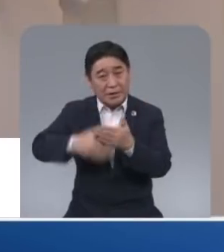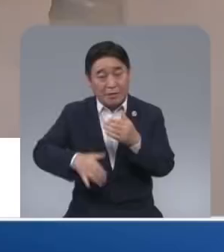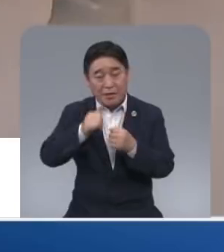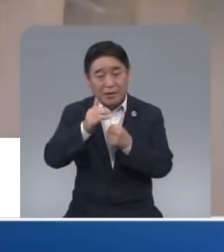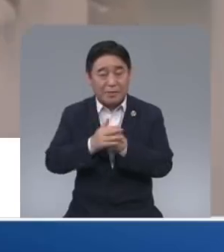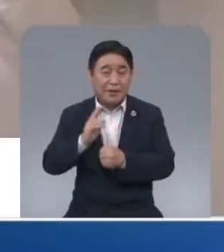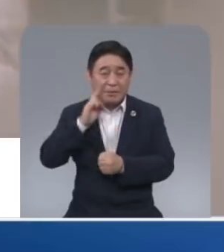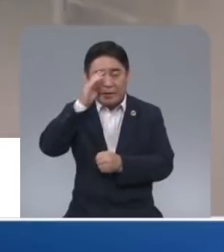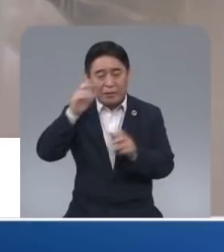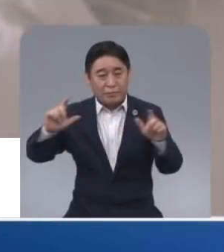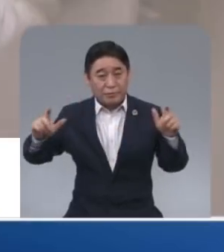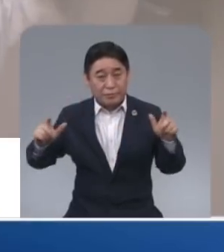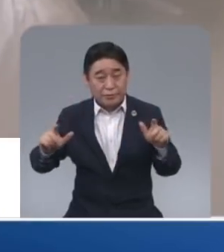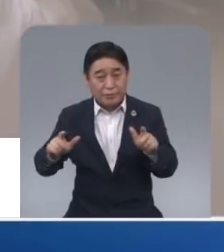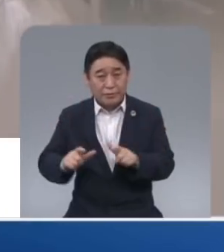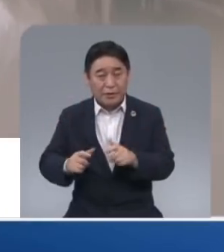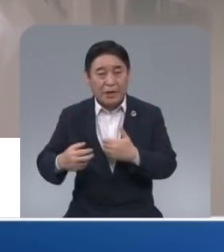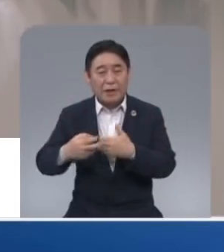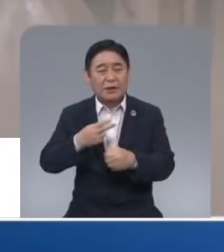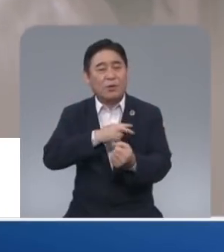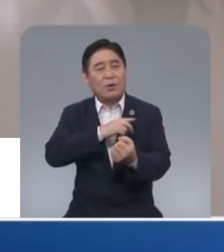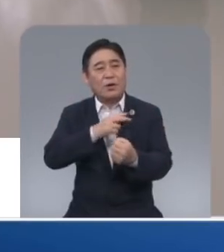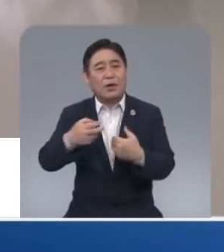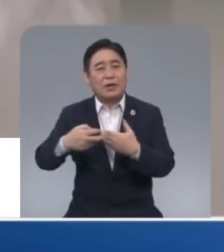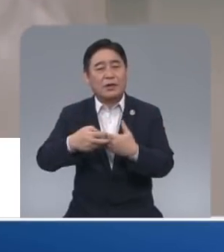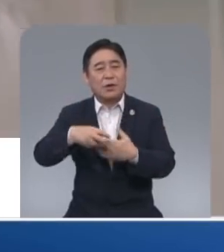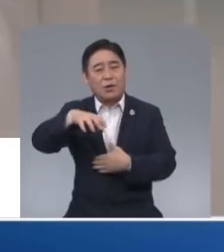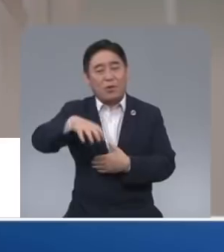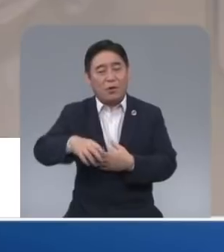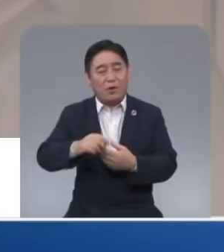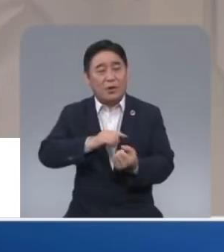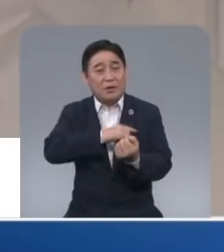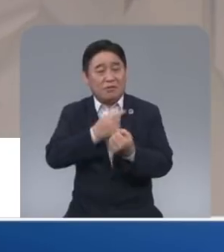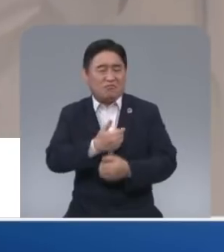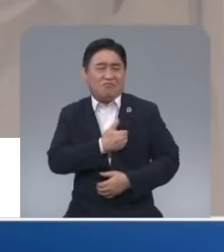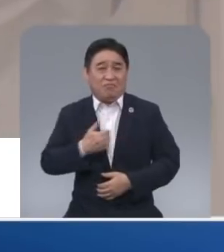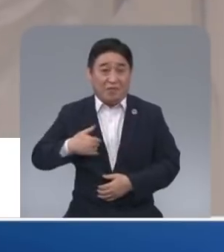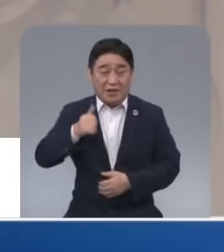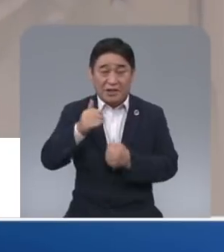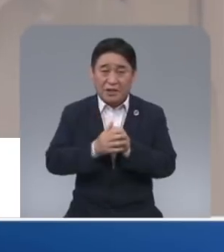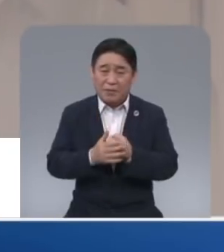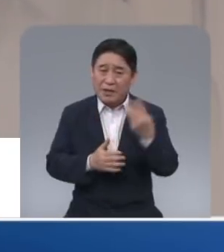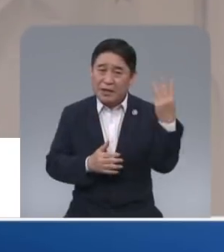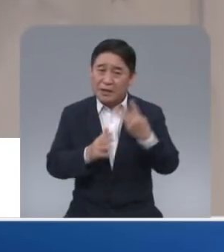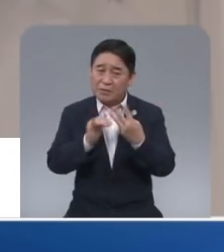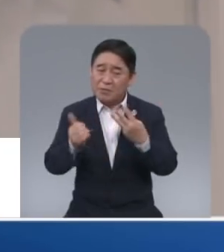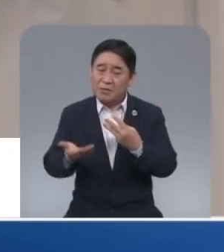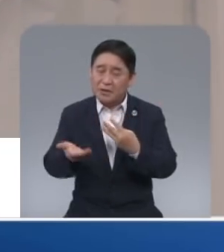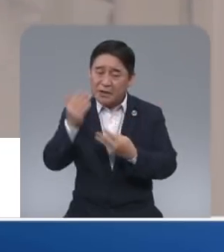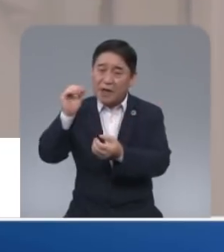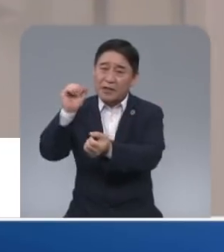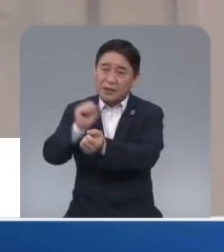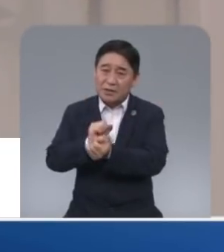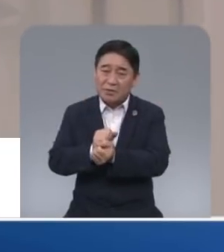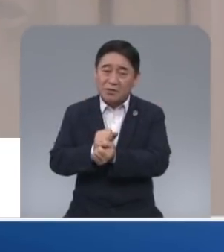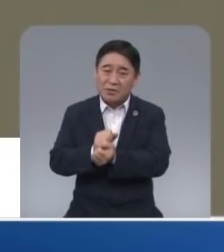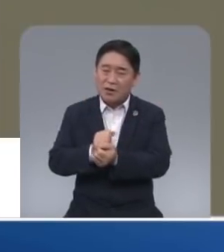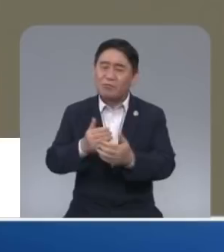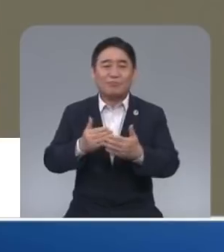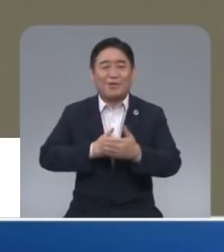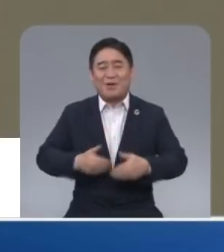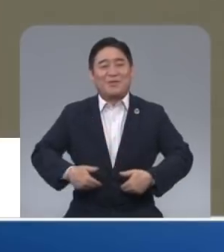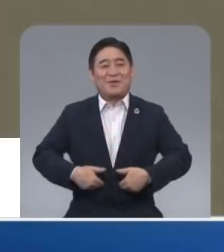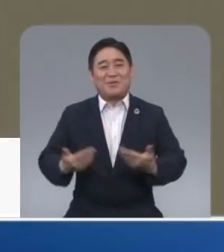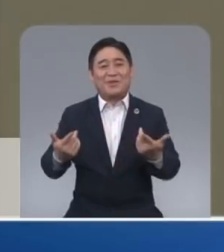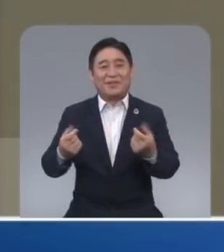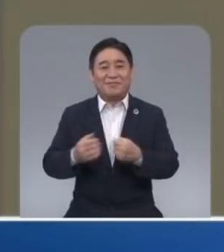있는 상황이고요. 또 의료 대응 여력도 충분하기 때문에 확진자 규모가 3,000명 이상이 나와도 사실 크게 불안해하실